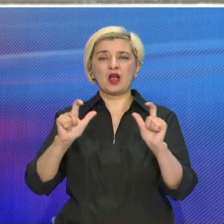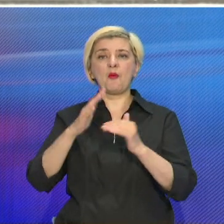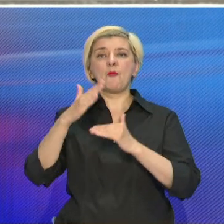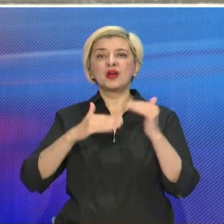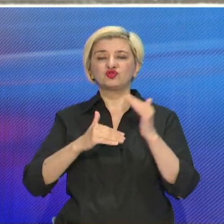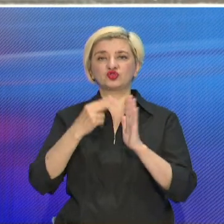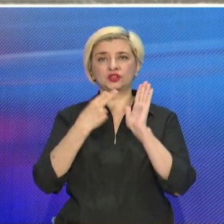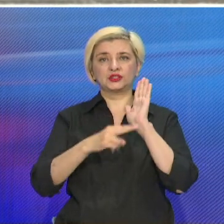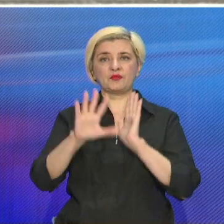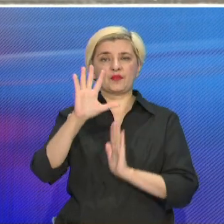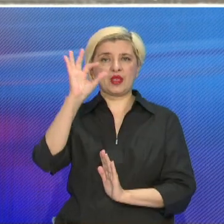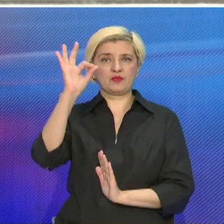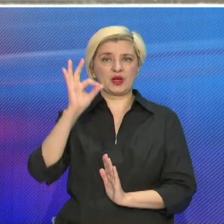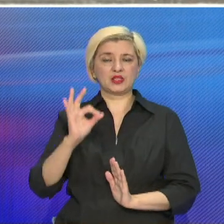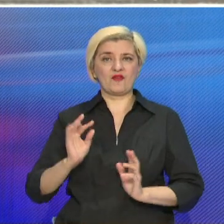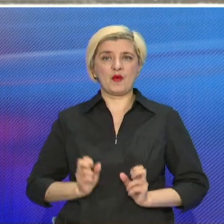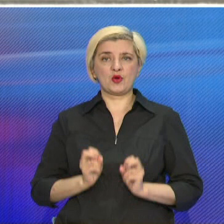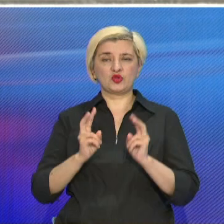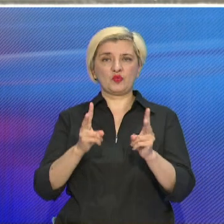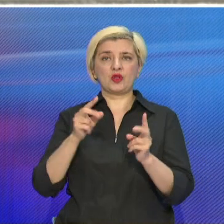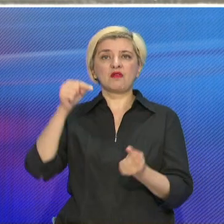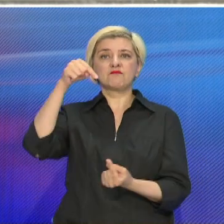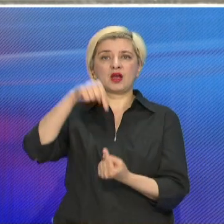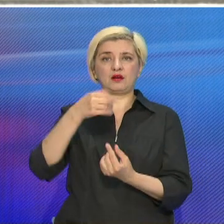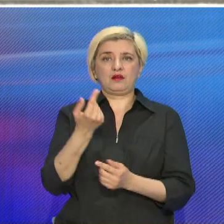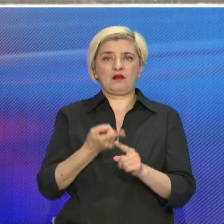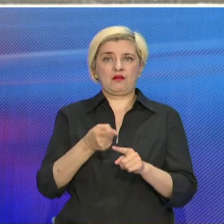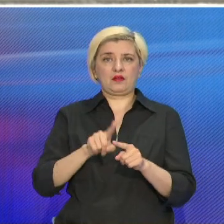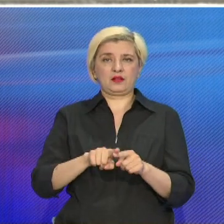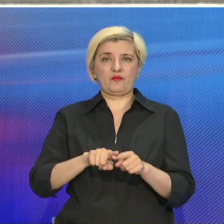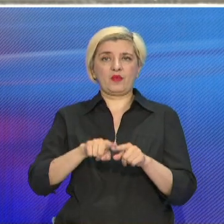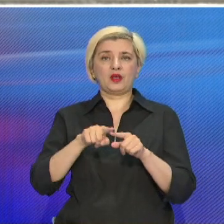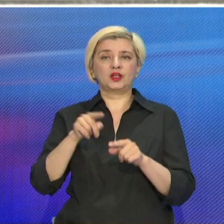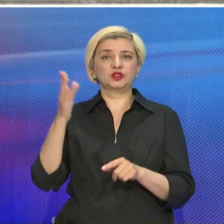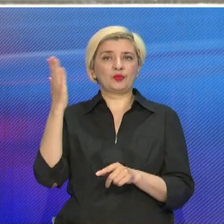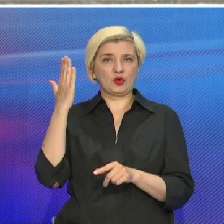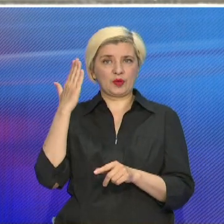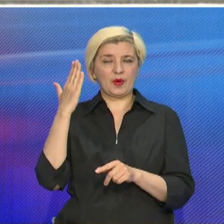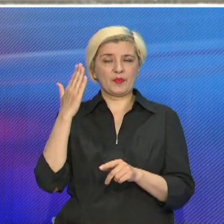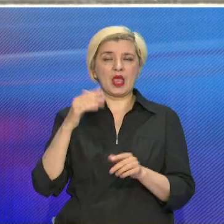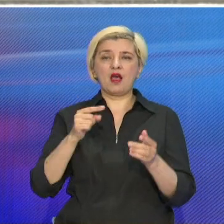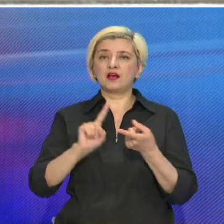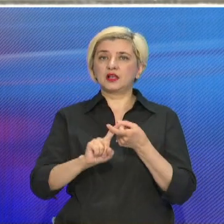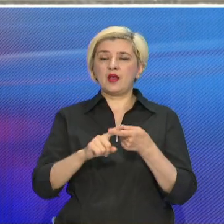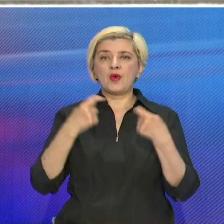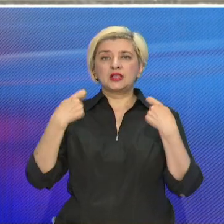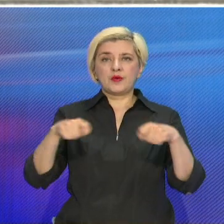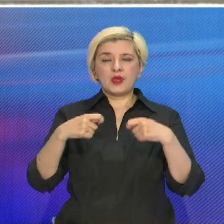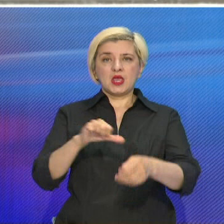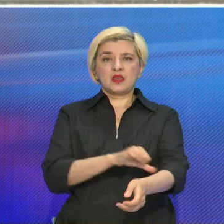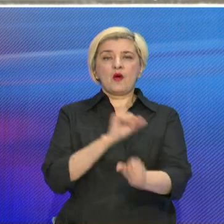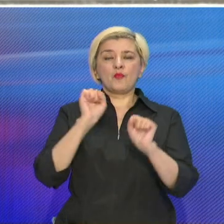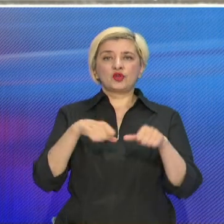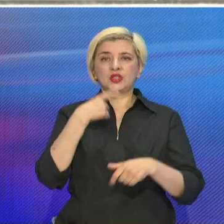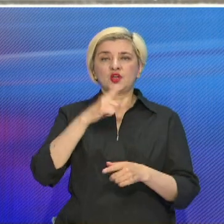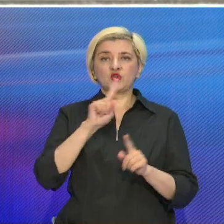75% преступлений характеризуются этим способом. Касаемо сбыта наркотиков, можем сказать, что каждый